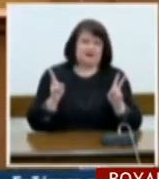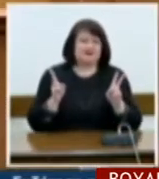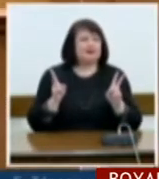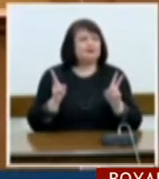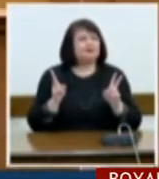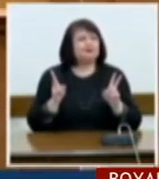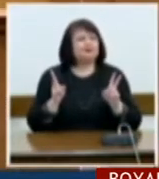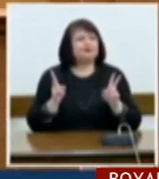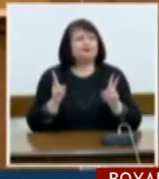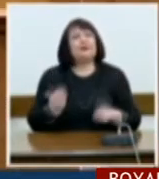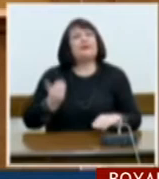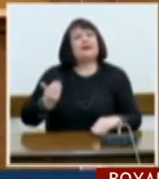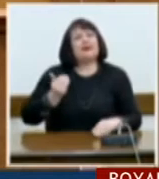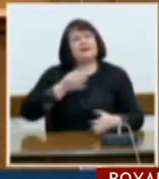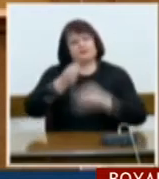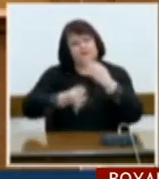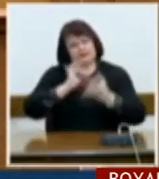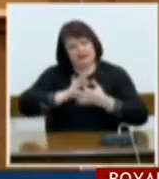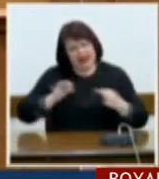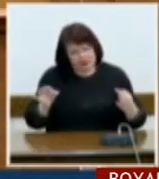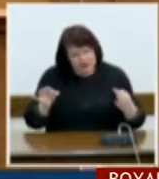πριν μιλήσω αναλυτικά,